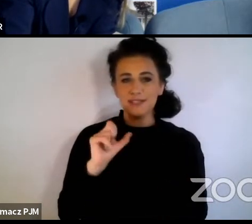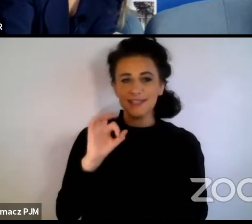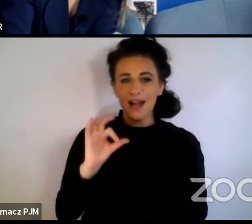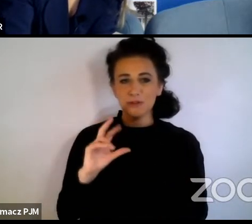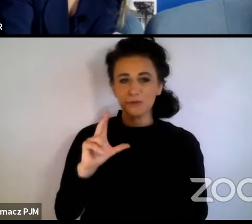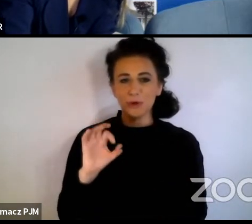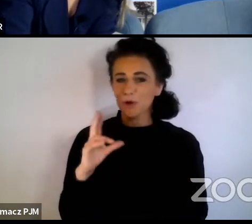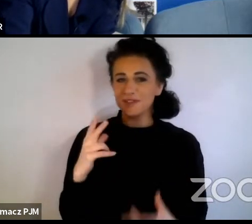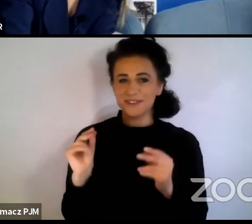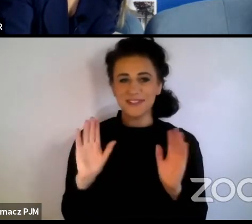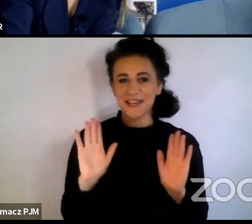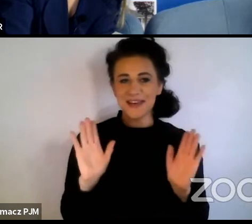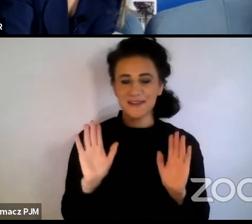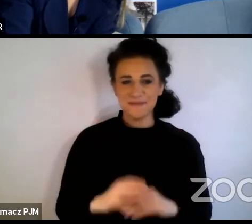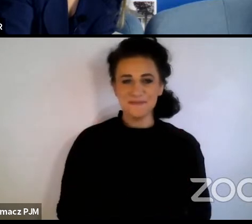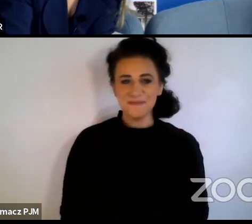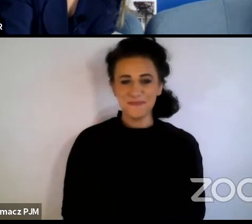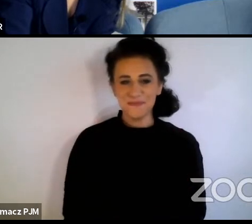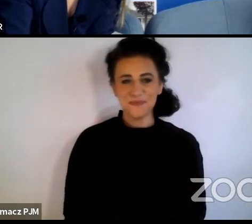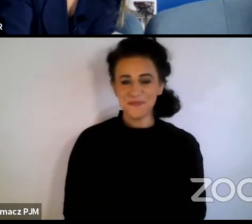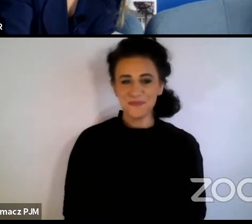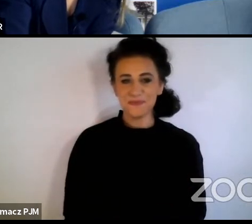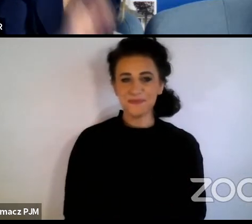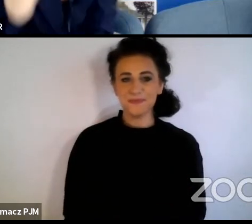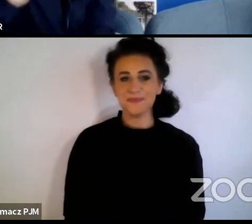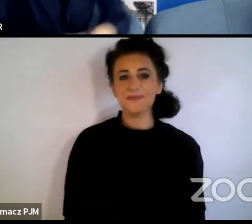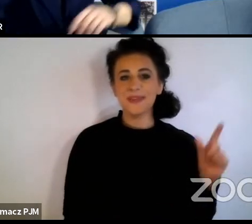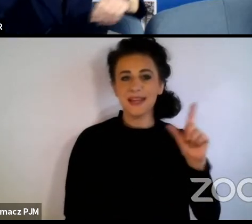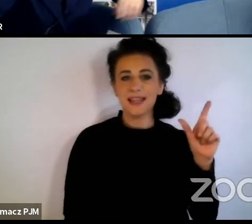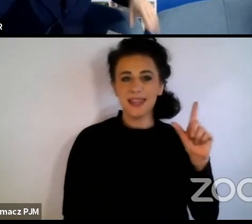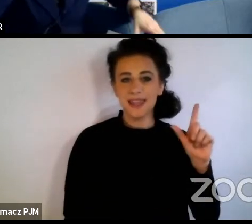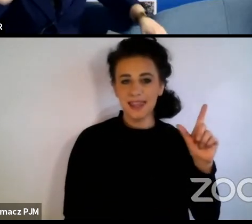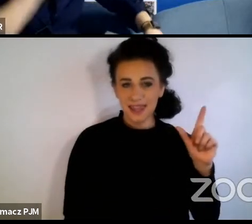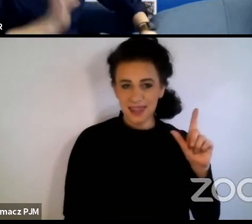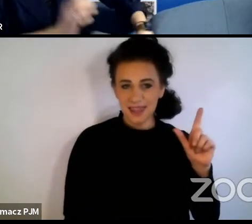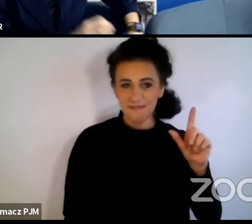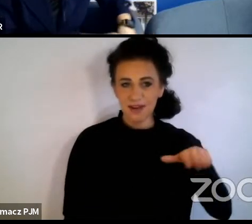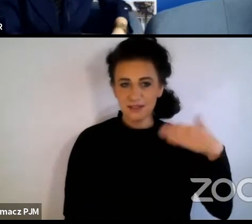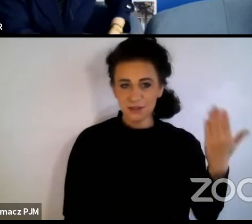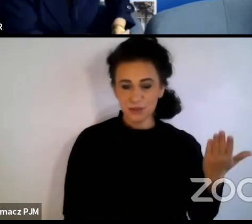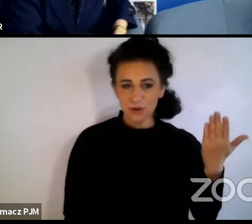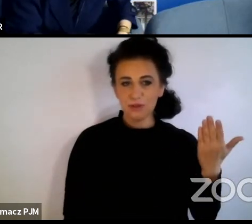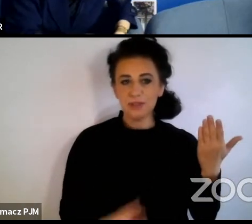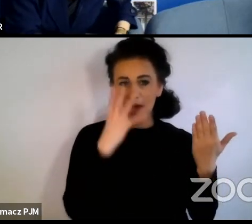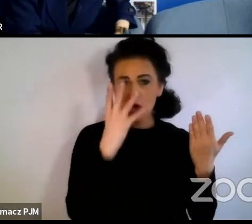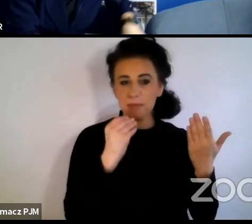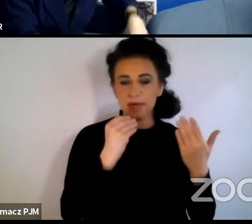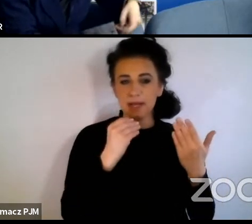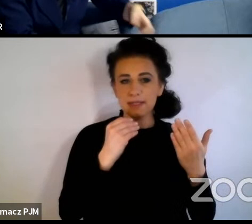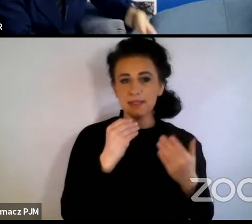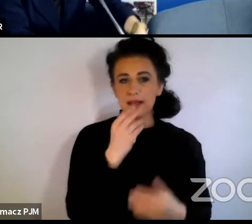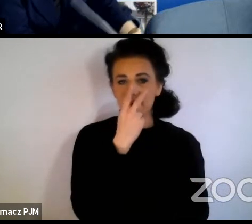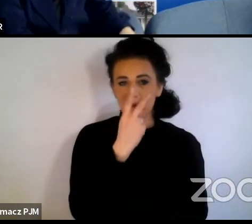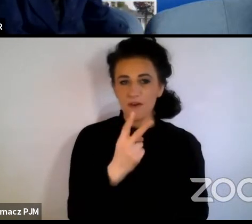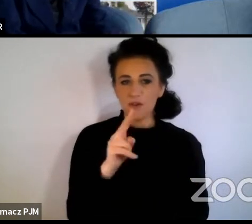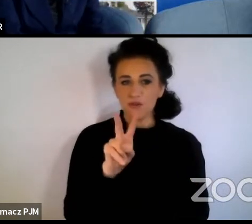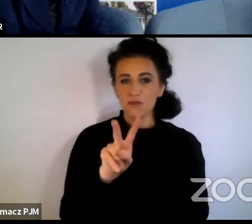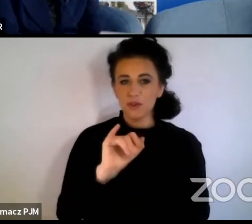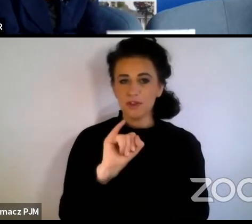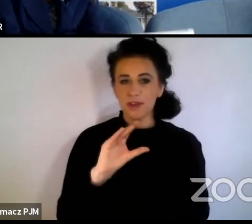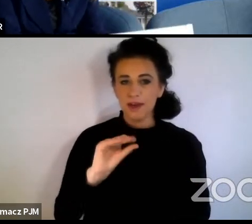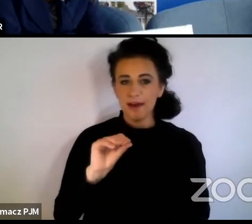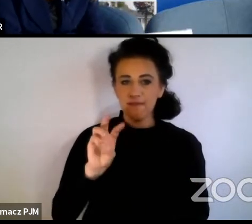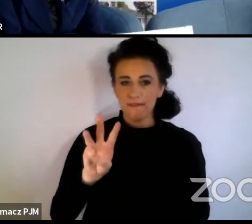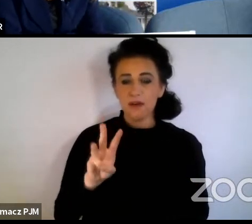Że mamy tutaj w lewym górnym rogu obraz view, można go przełączać, konfigurować sobie tak, żeby było Państwu